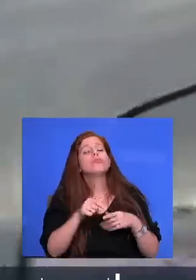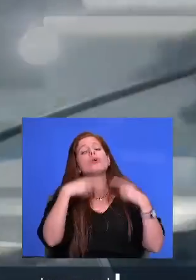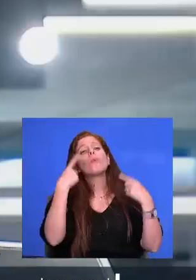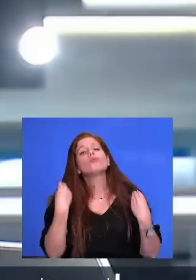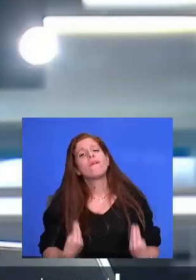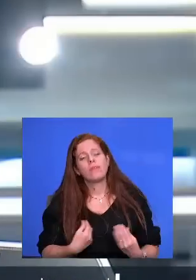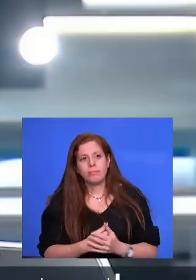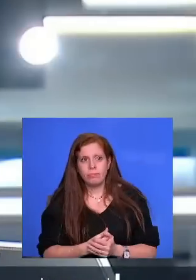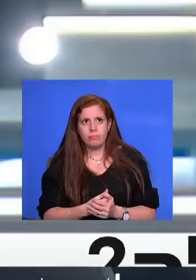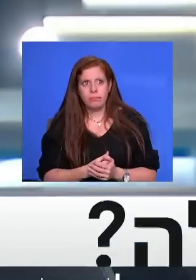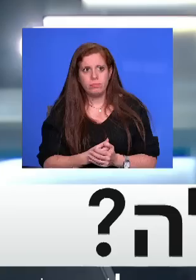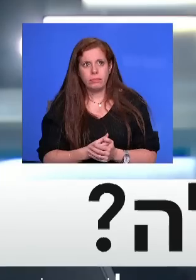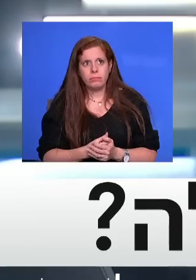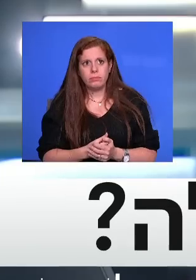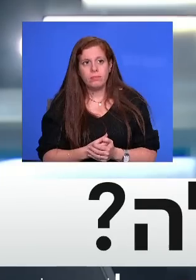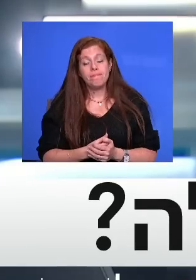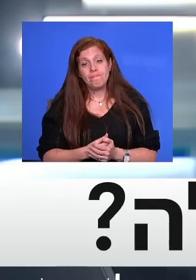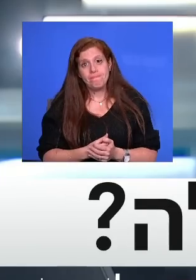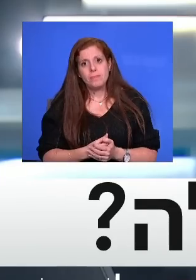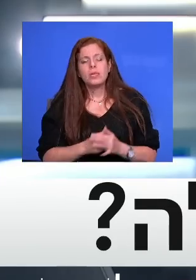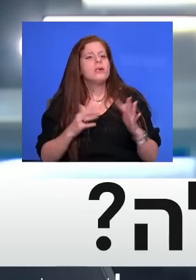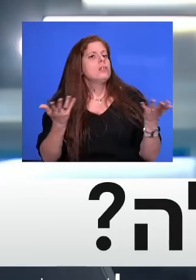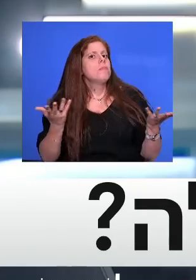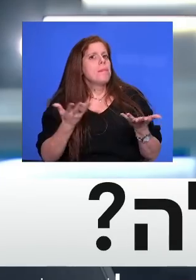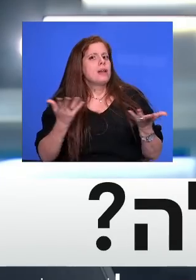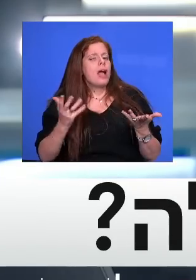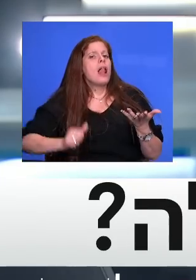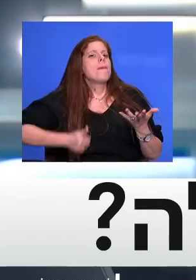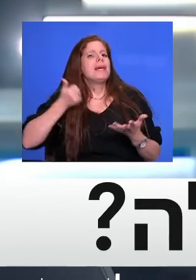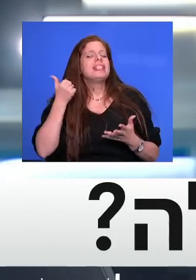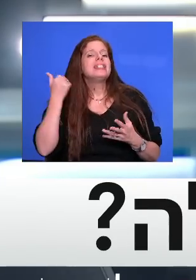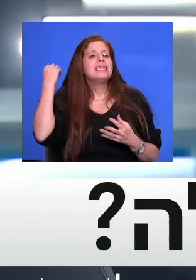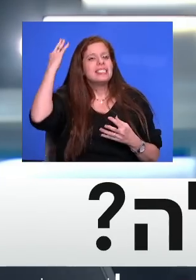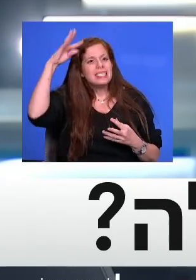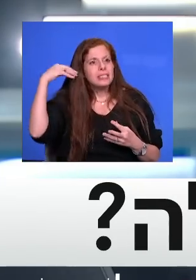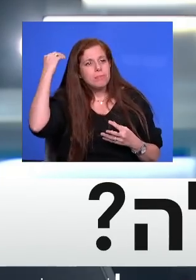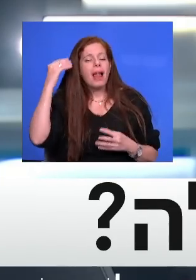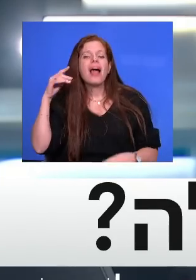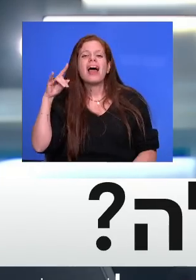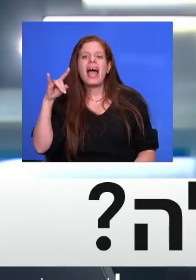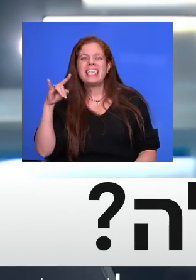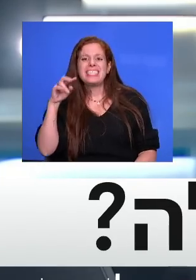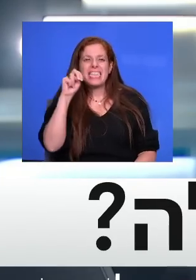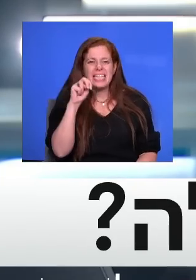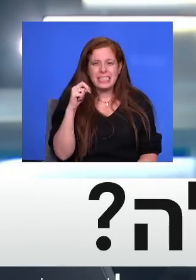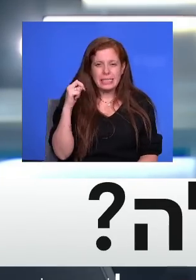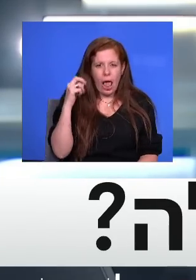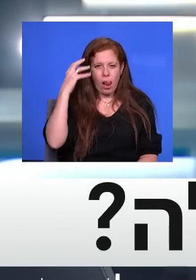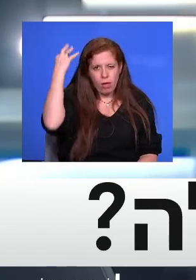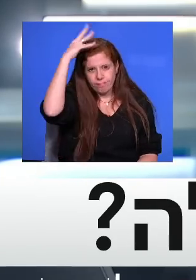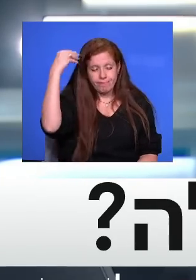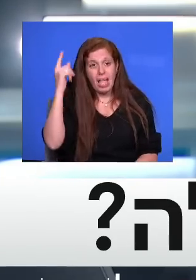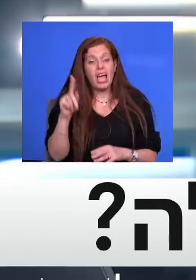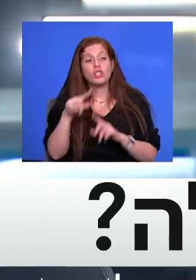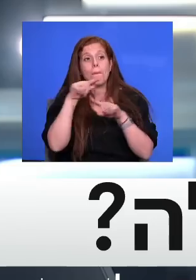המותקפות מצפות ל... מה קרה למנהיג חיזבאללה חסן נסראללה אחרי שביטל את הנאום המתוכנן שלו לשנה